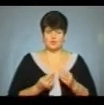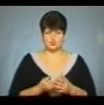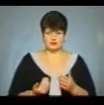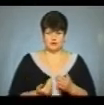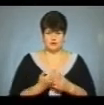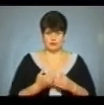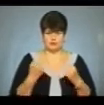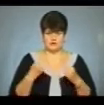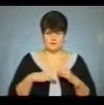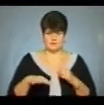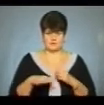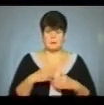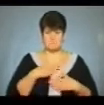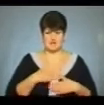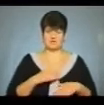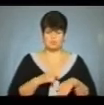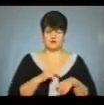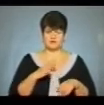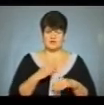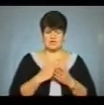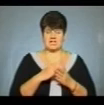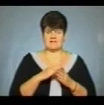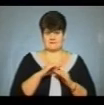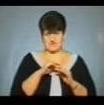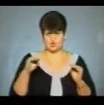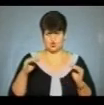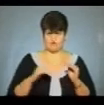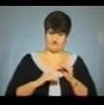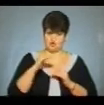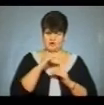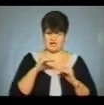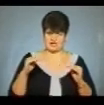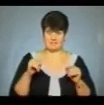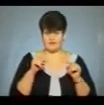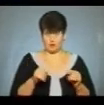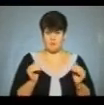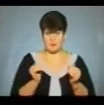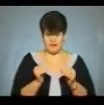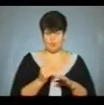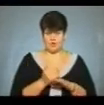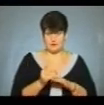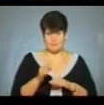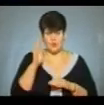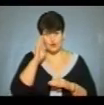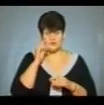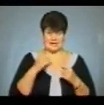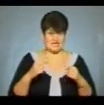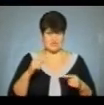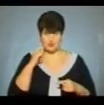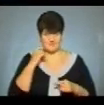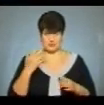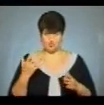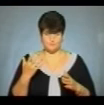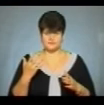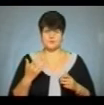майданчику. Приємно відчувати, що є високого рівня, навіть на такому маленькому етапі, тому що хлопчики різного віку.